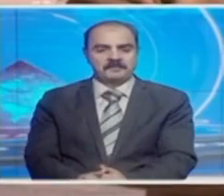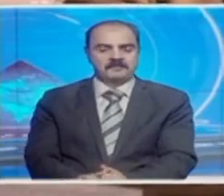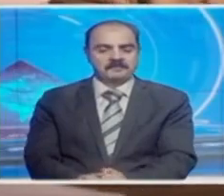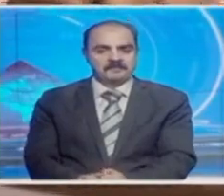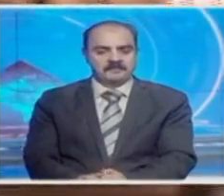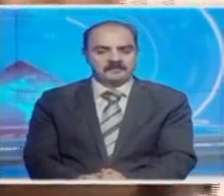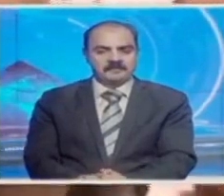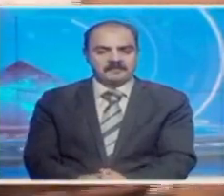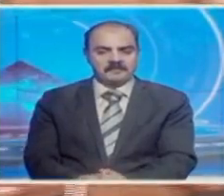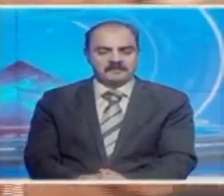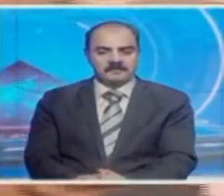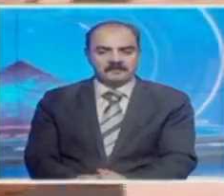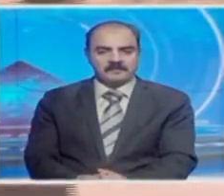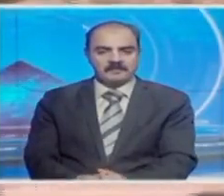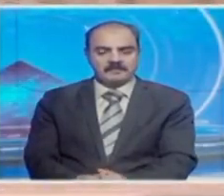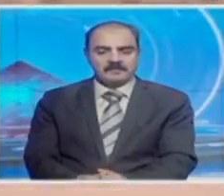وللسياح.